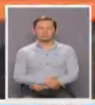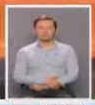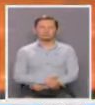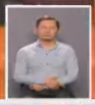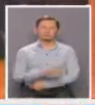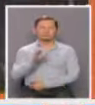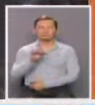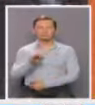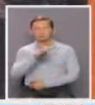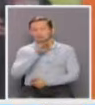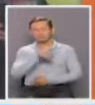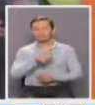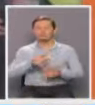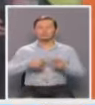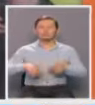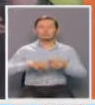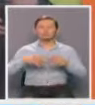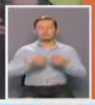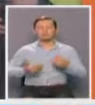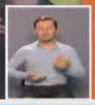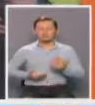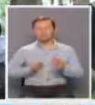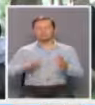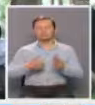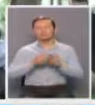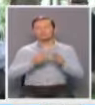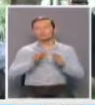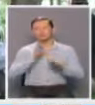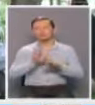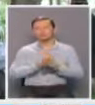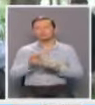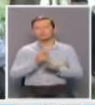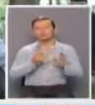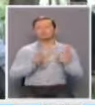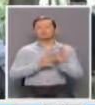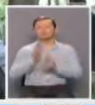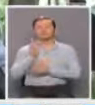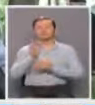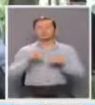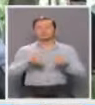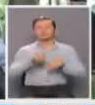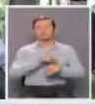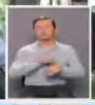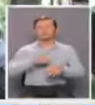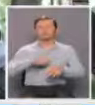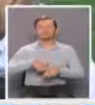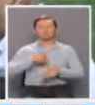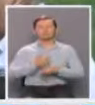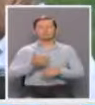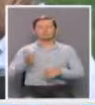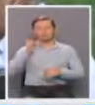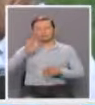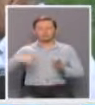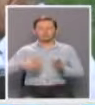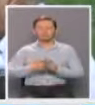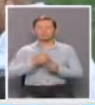Сүндет ата бүгінде ауылдағы қара шаңырақта өмір сүріп жатыр. Жолдас екеу отырғызған 9 қара ағаш ол үшін өмірдің өткенімен бүгін